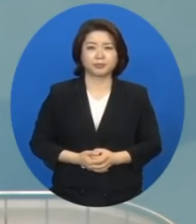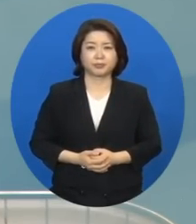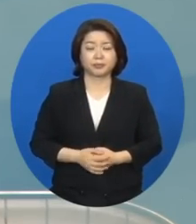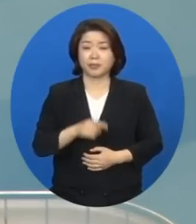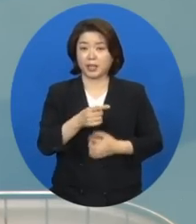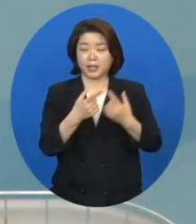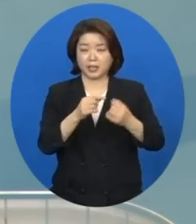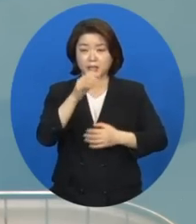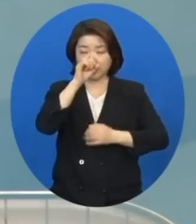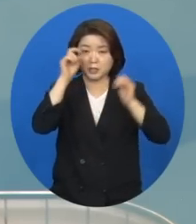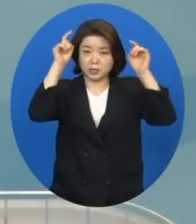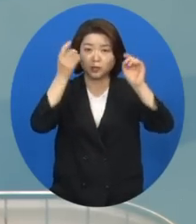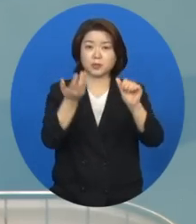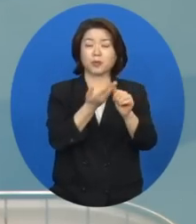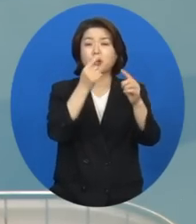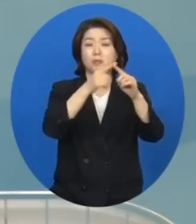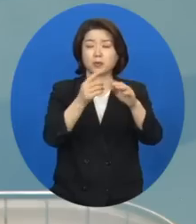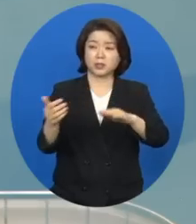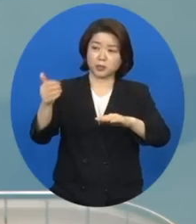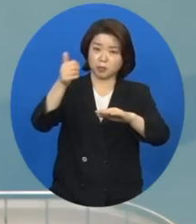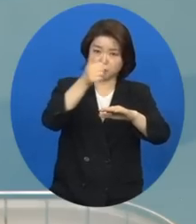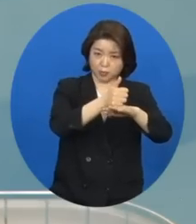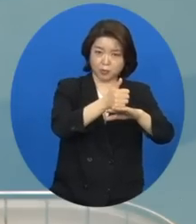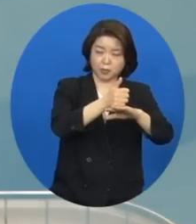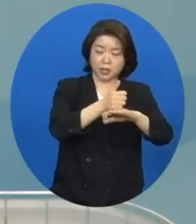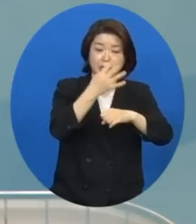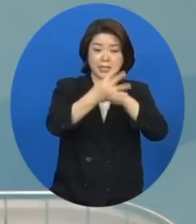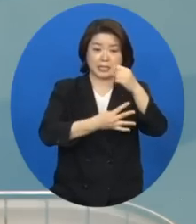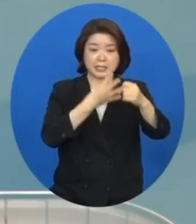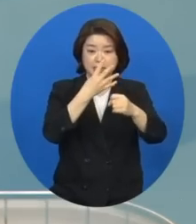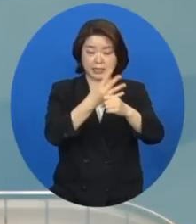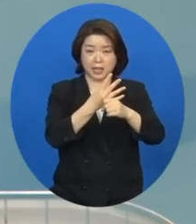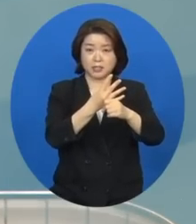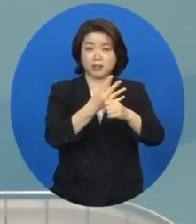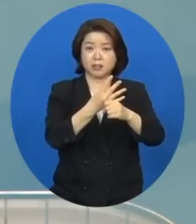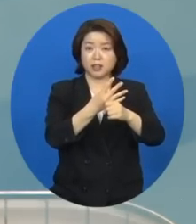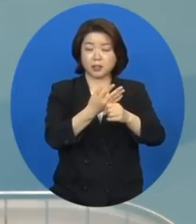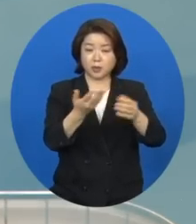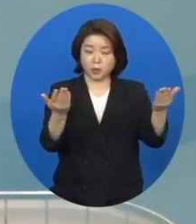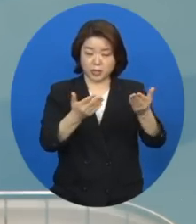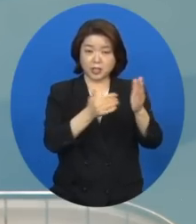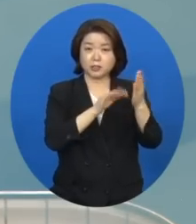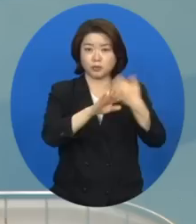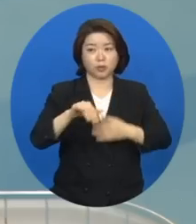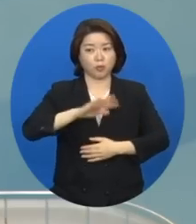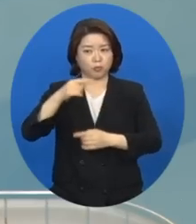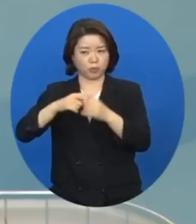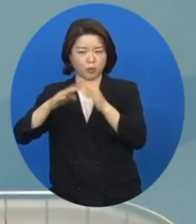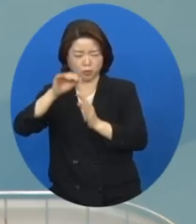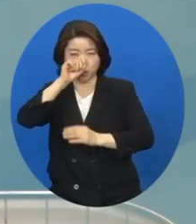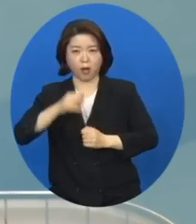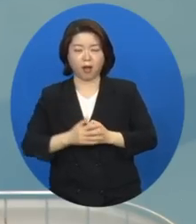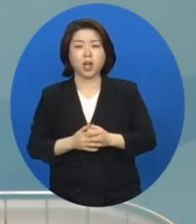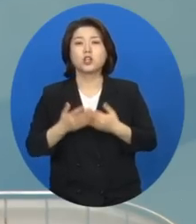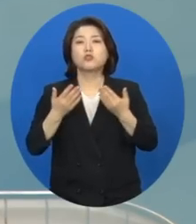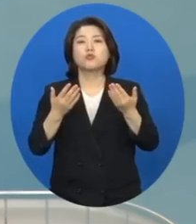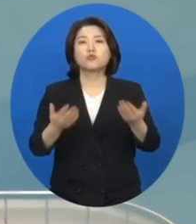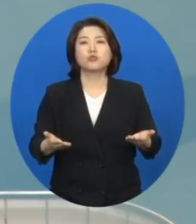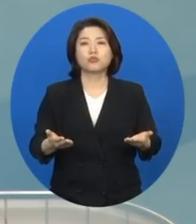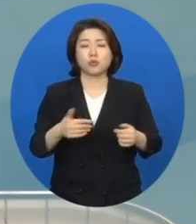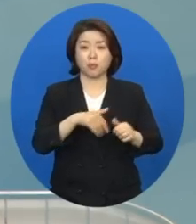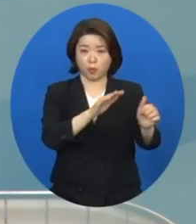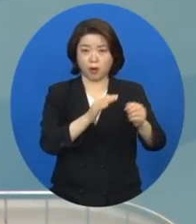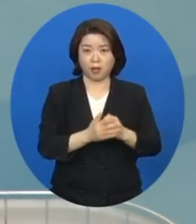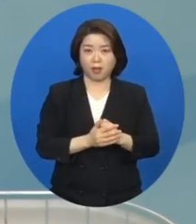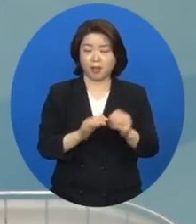그렇게 선한 목자교회에 부임하고 4년 사역을 마치니까 우리 교회는 좋은 교회더라고요. 안식월을 보내줬어요.